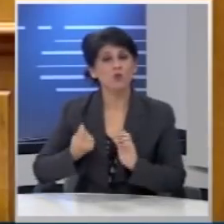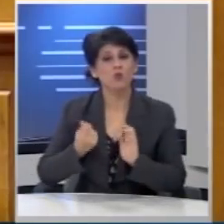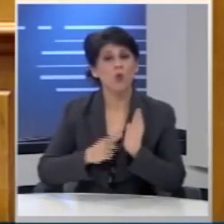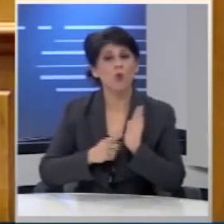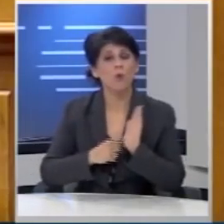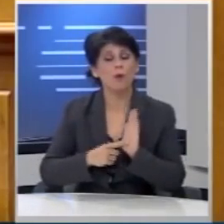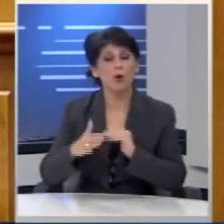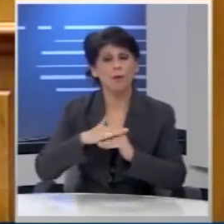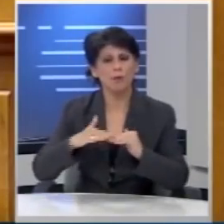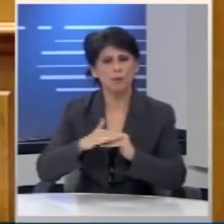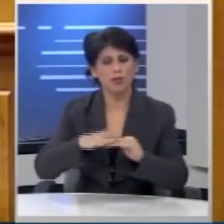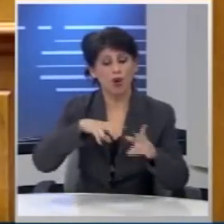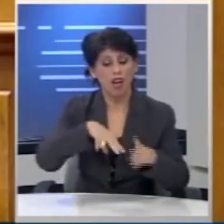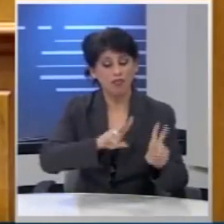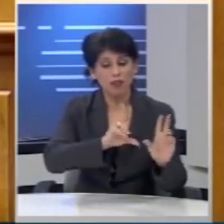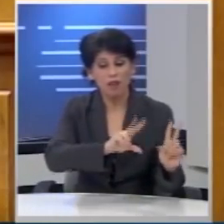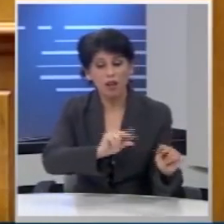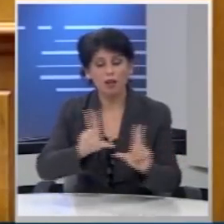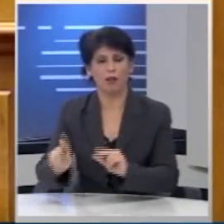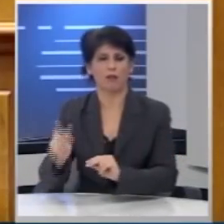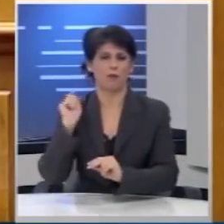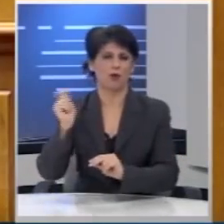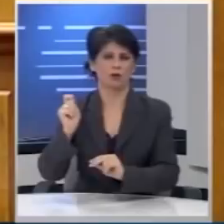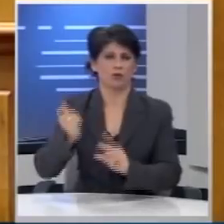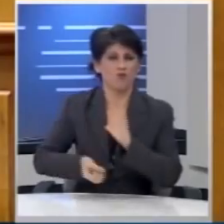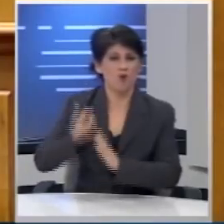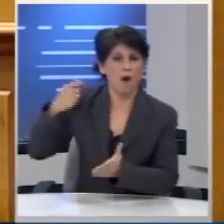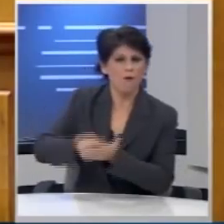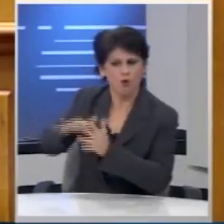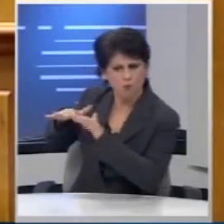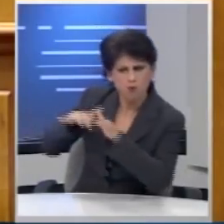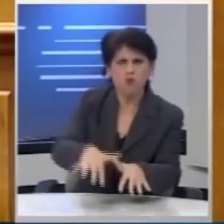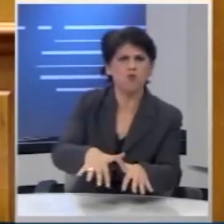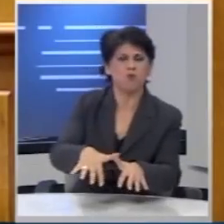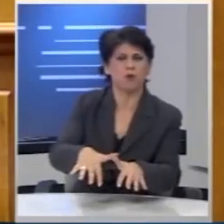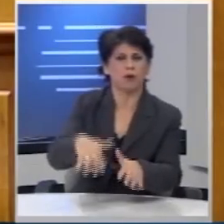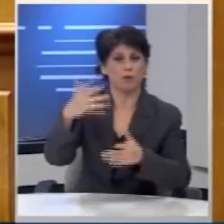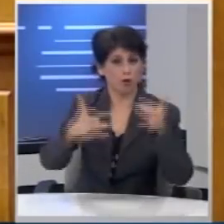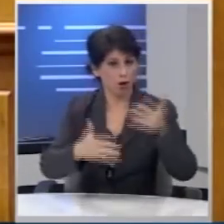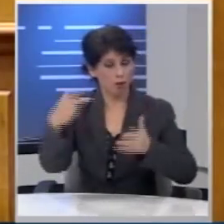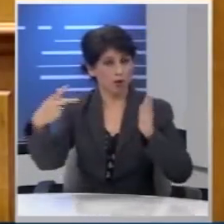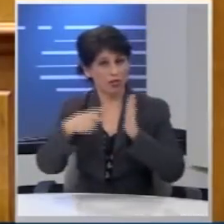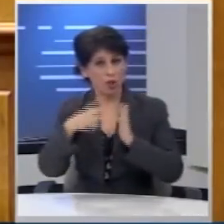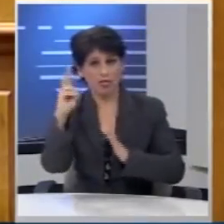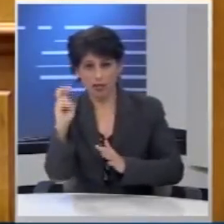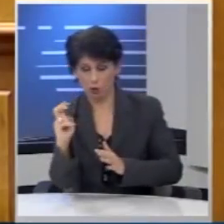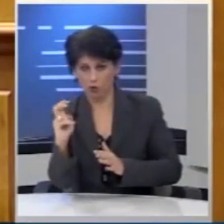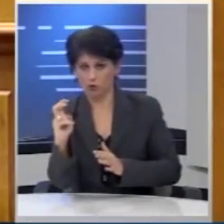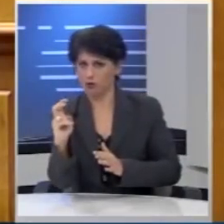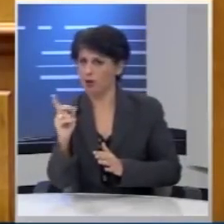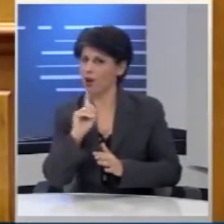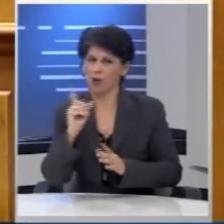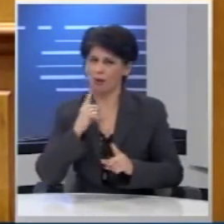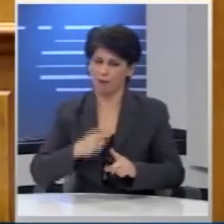επίπεδο υλοποιείται την ίδια πολιτική. Νέα φοροεπιδρομή. Ο προϋπολογισμός του 2020